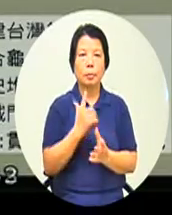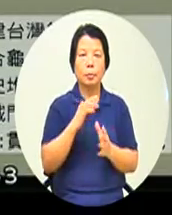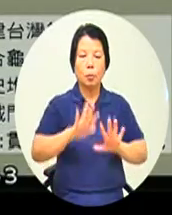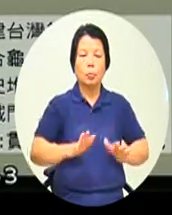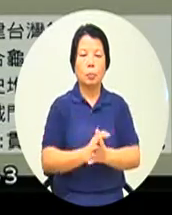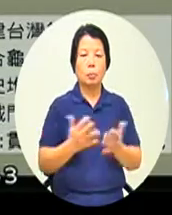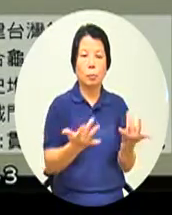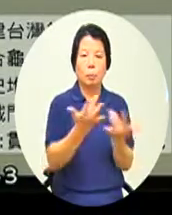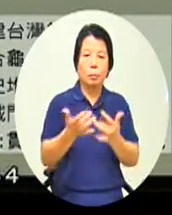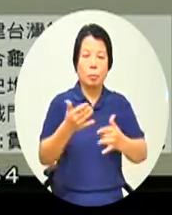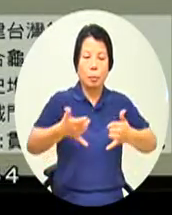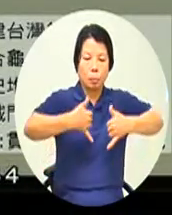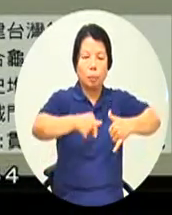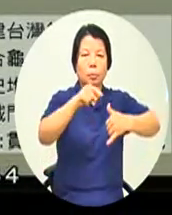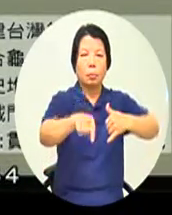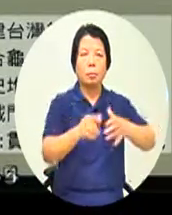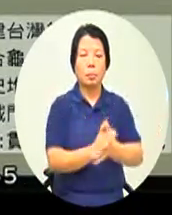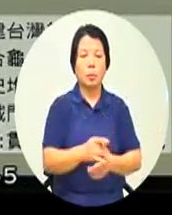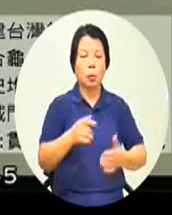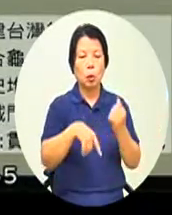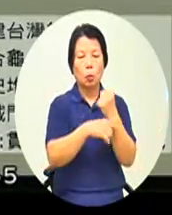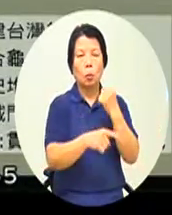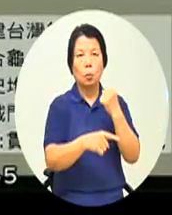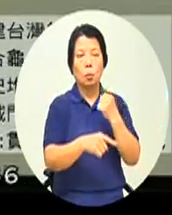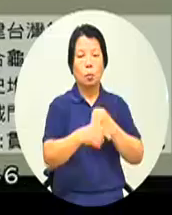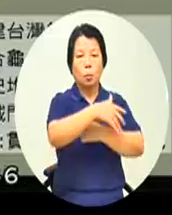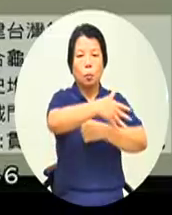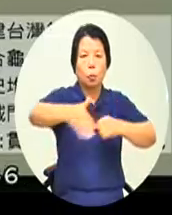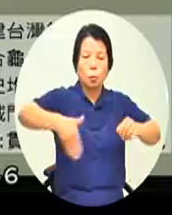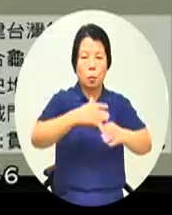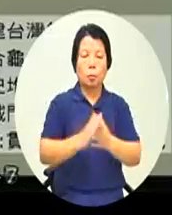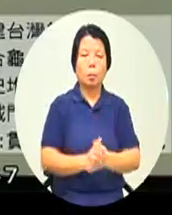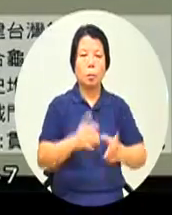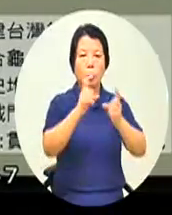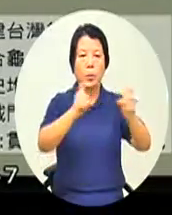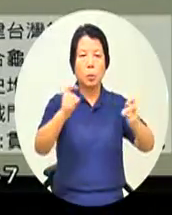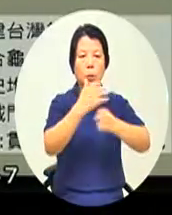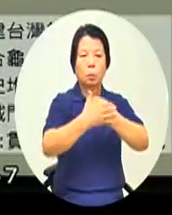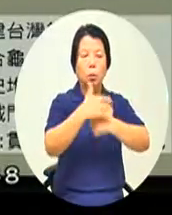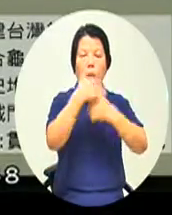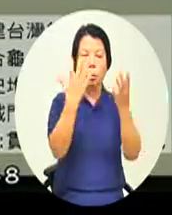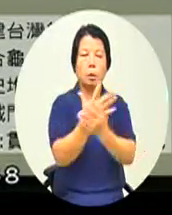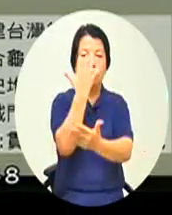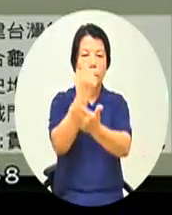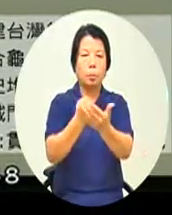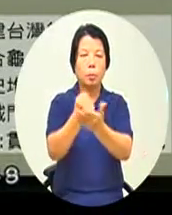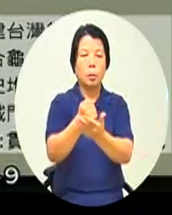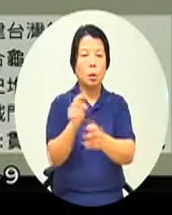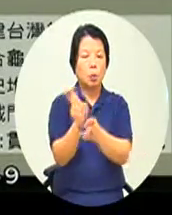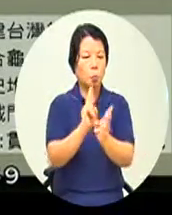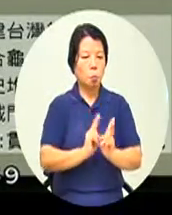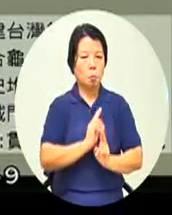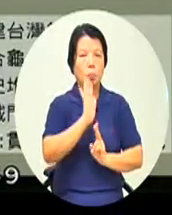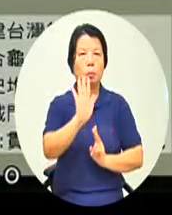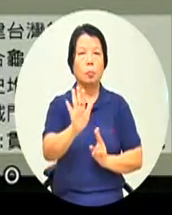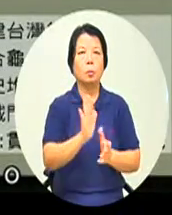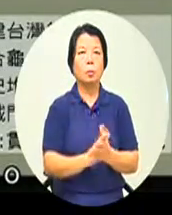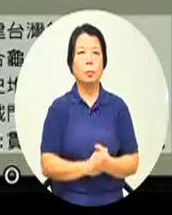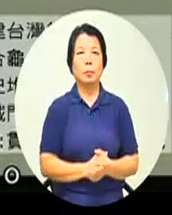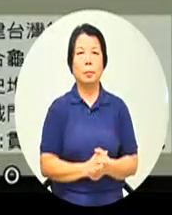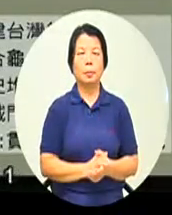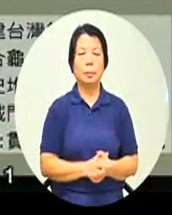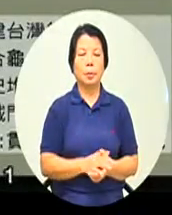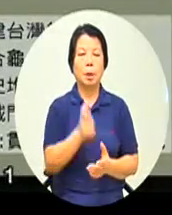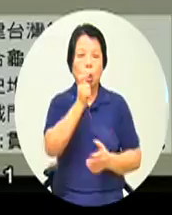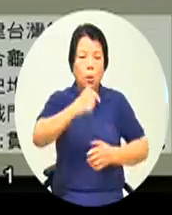南部，我到亚维农的那个，它整个的城堡都是保留下来，其实是非常感动的哈。那但是硬